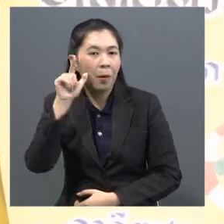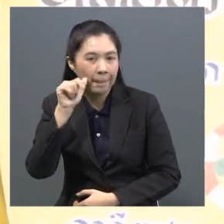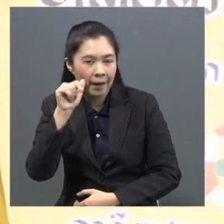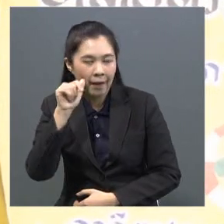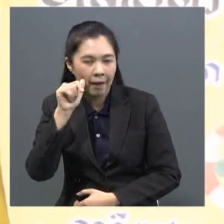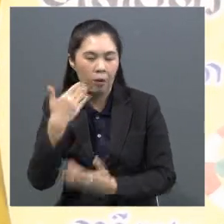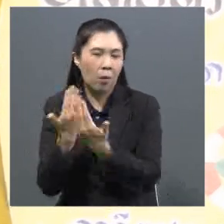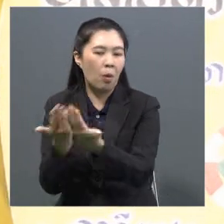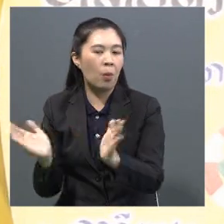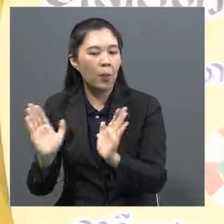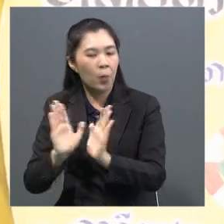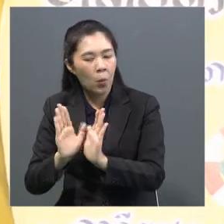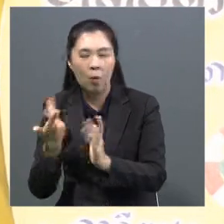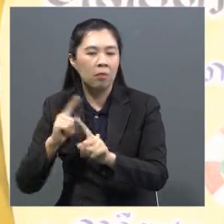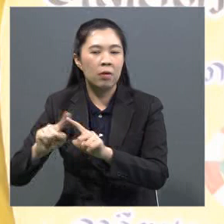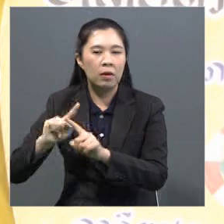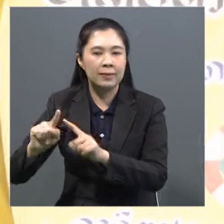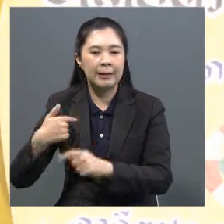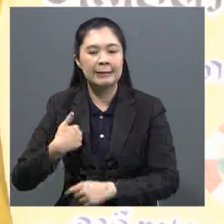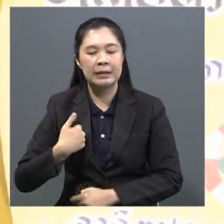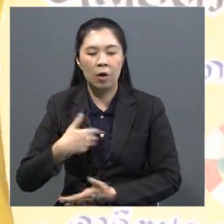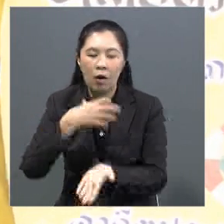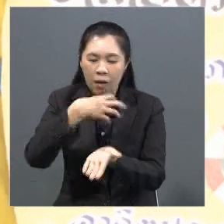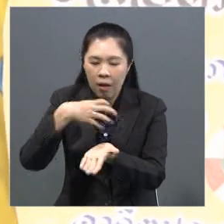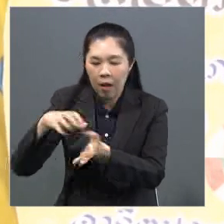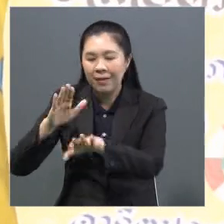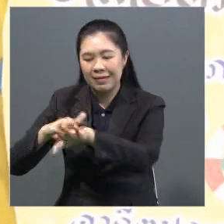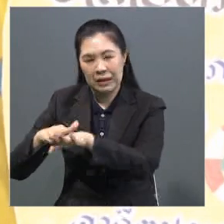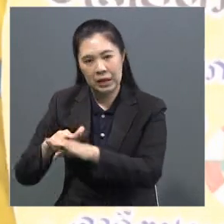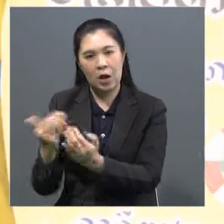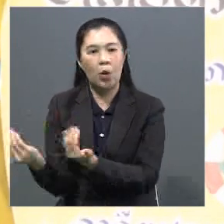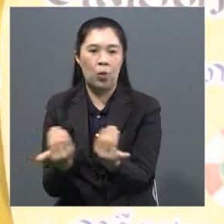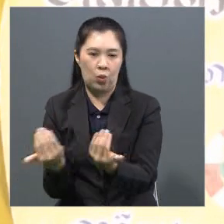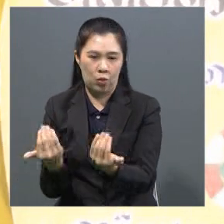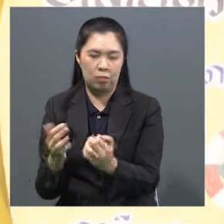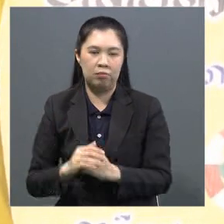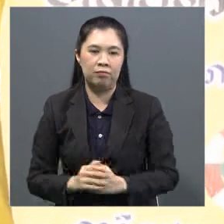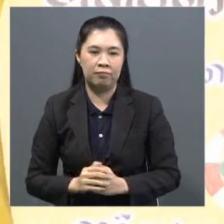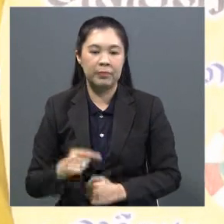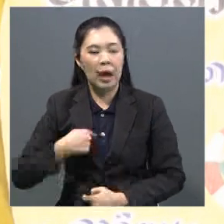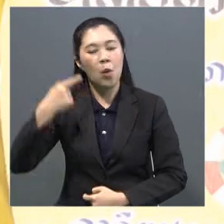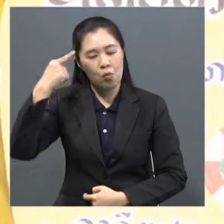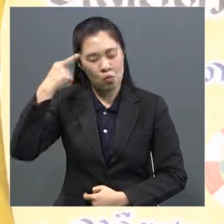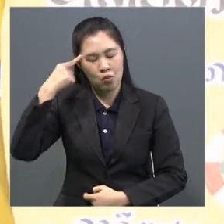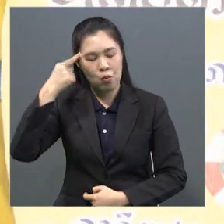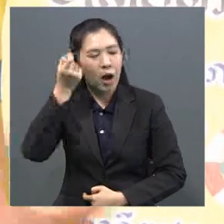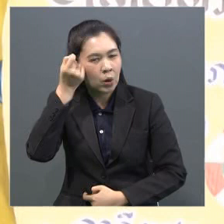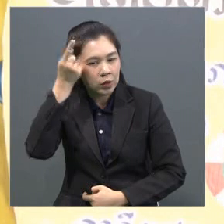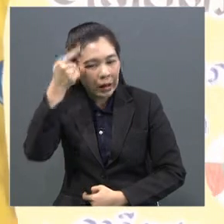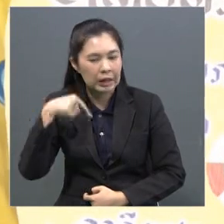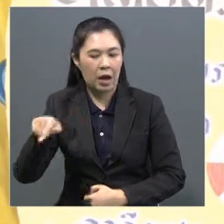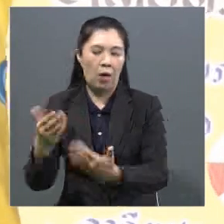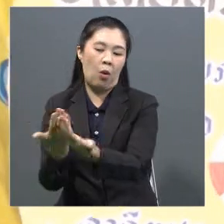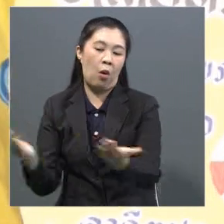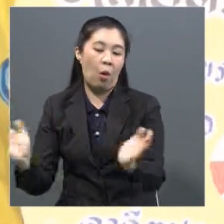คุณปู่คุณย่าที่อยู่ที่บ้านออกมาทำหน้าที่ได้แล้วครับเนื่องจากว่าท่านจะเข้าใจและรู้ดีกว่าผมว่าใน